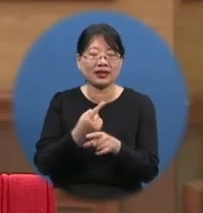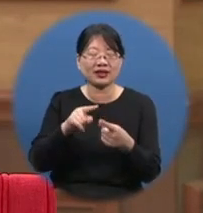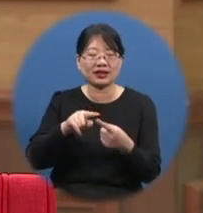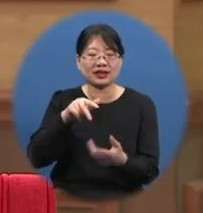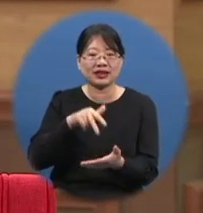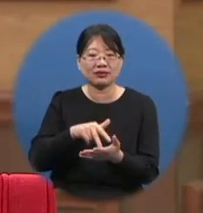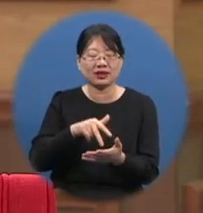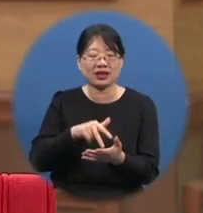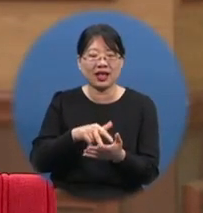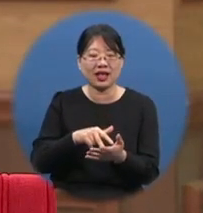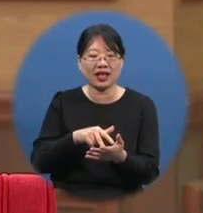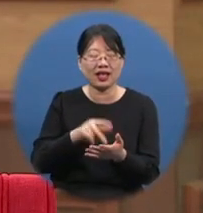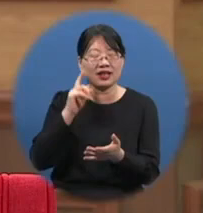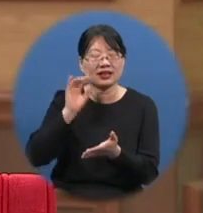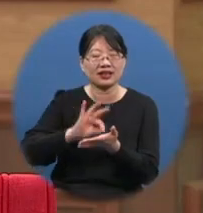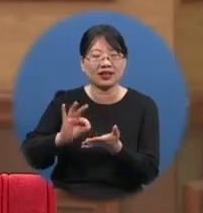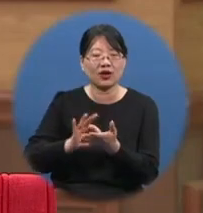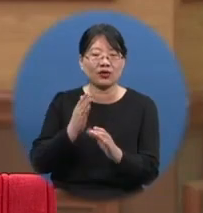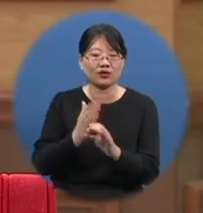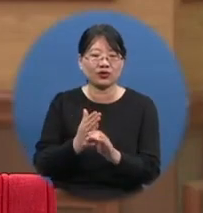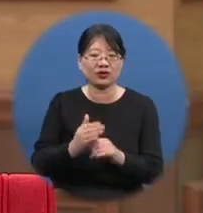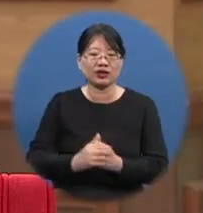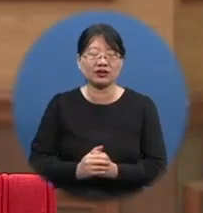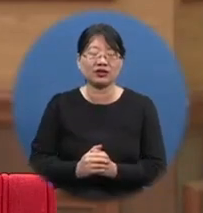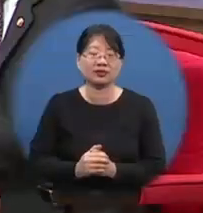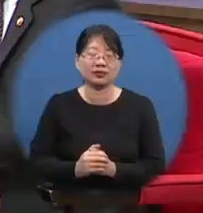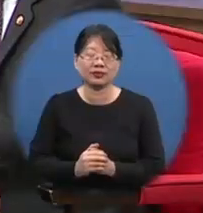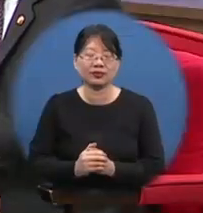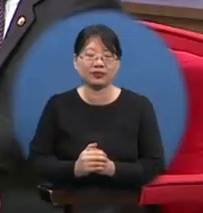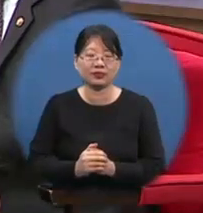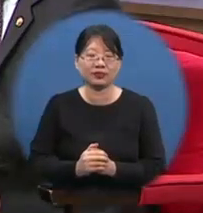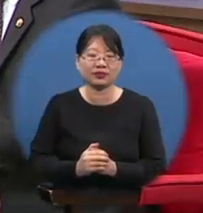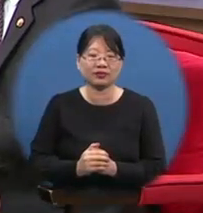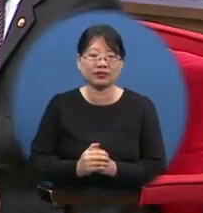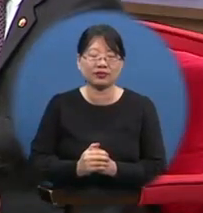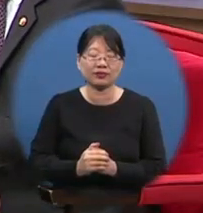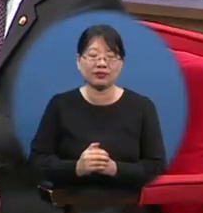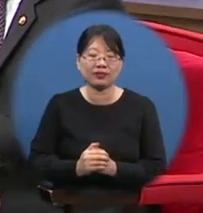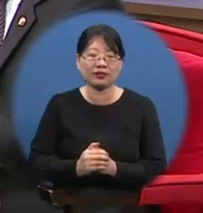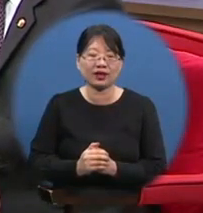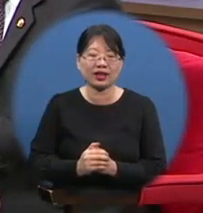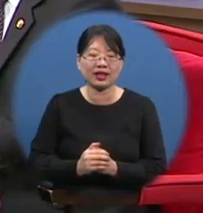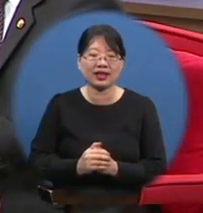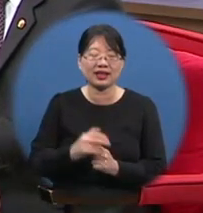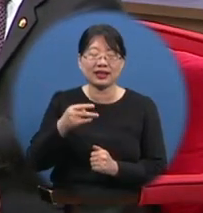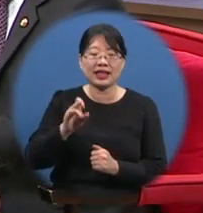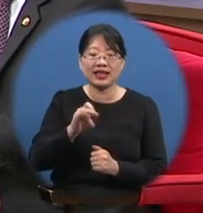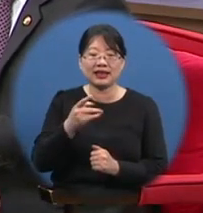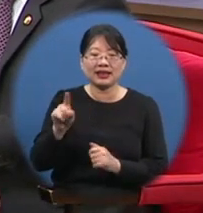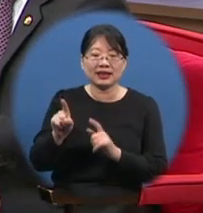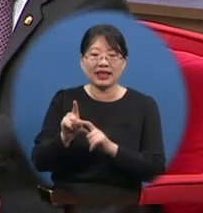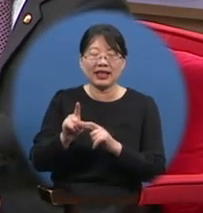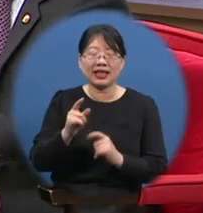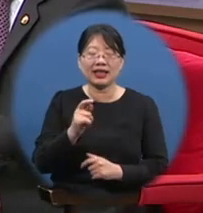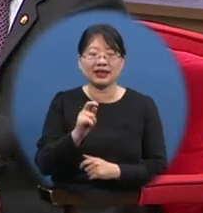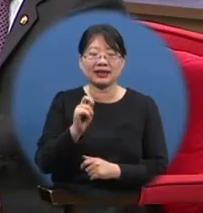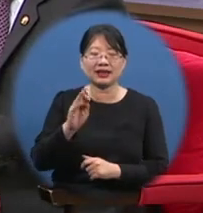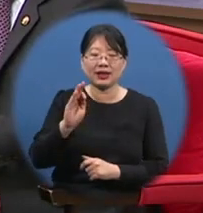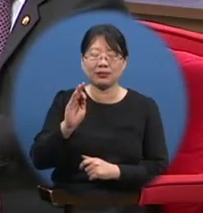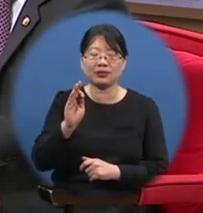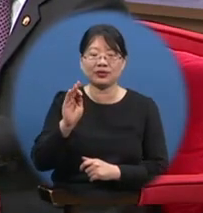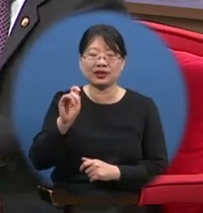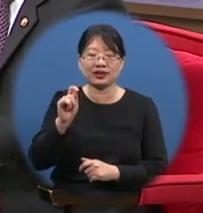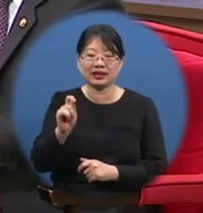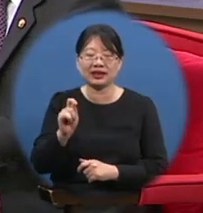쪽은 거기에 신경을 많이 씁니다. 그 TF가 이름하여 사이다입니다. 사이다? 사이다. TF인데 사는